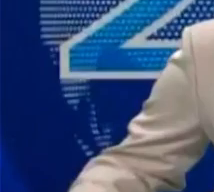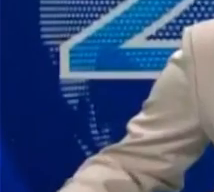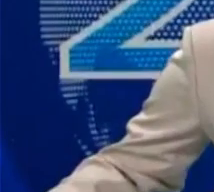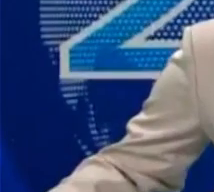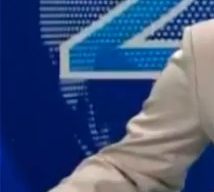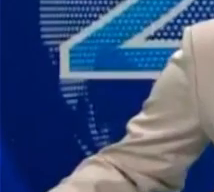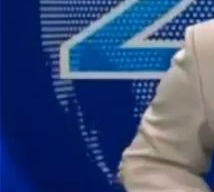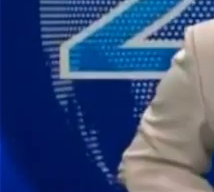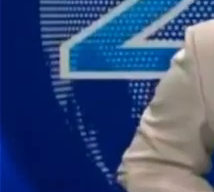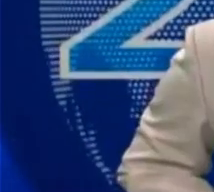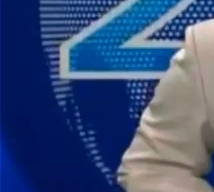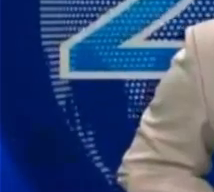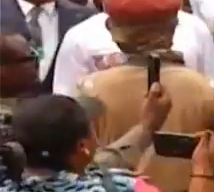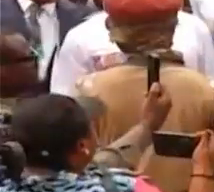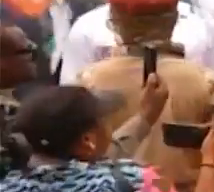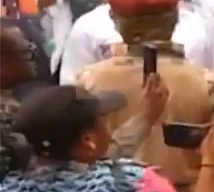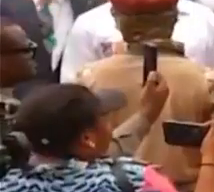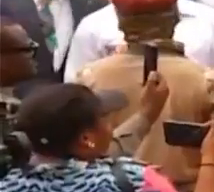Kabamuti.